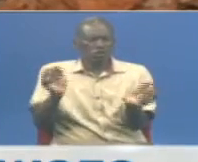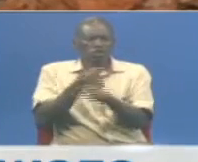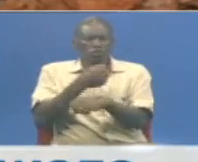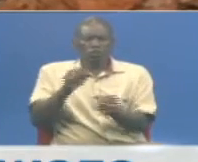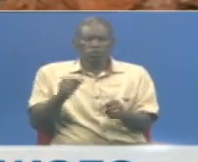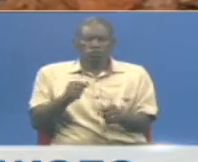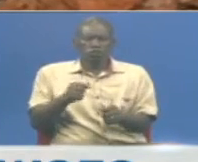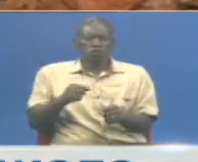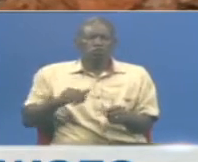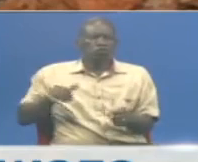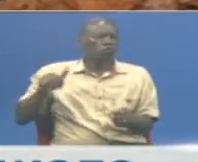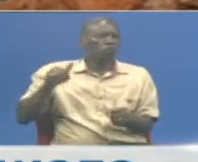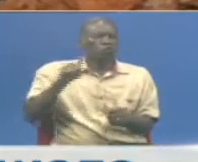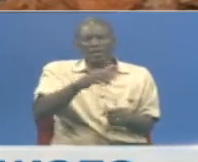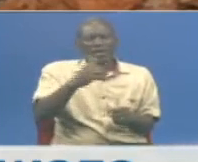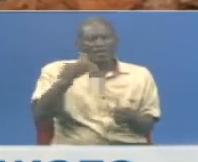mgonjwa